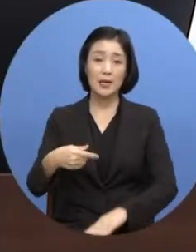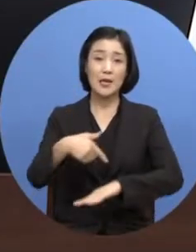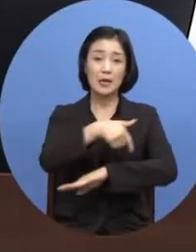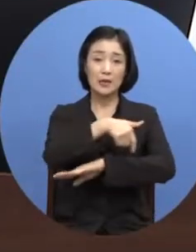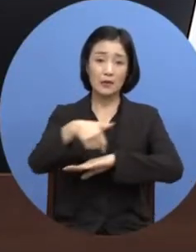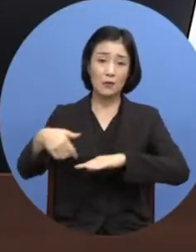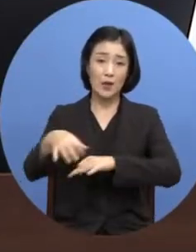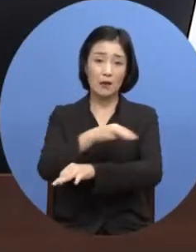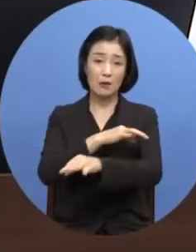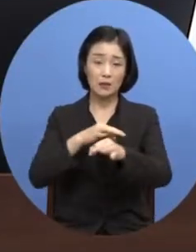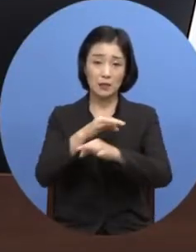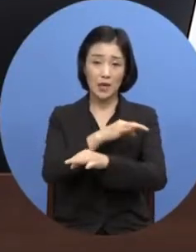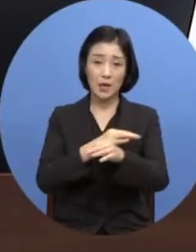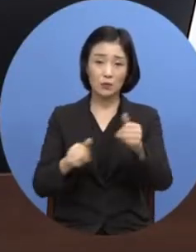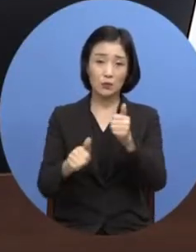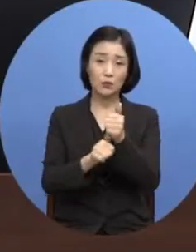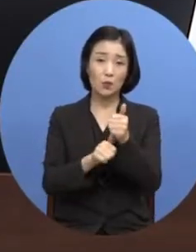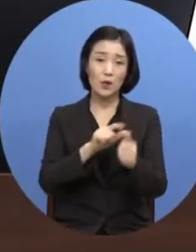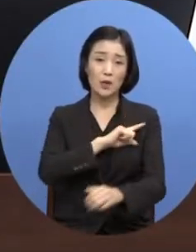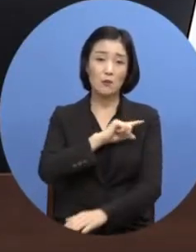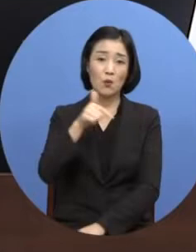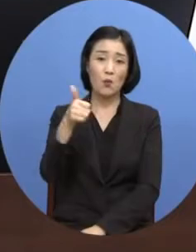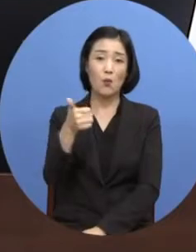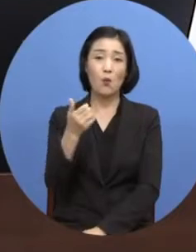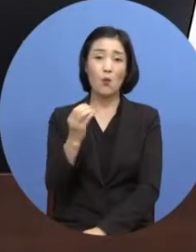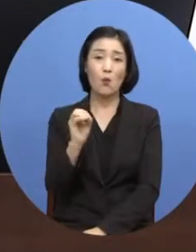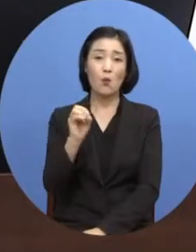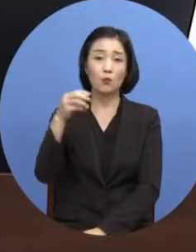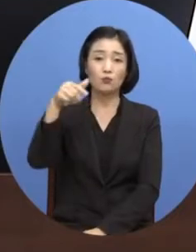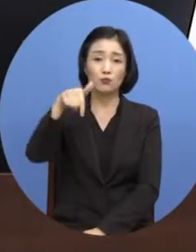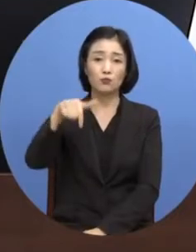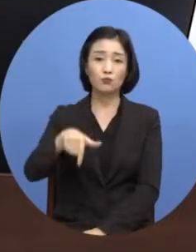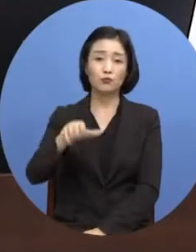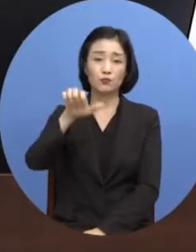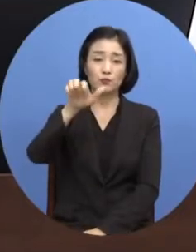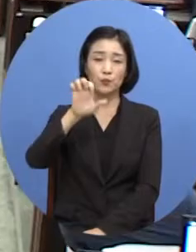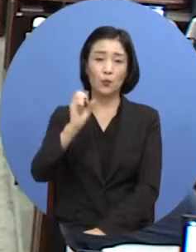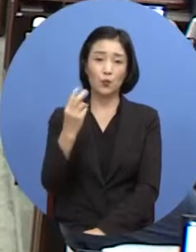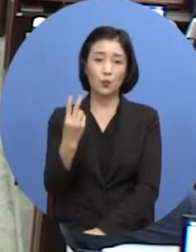기획경제위원회 소속 홍국표 의원님 나오셔서 발언하여 주시기 바랍니다.